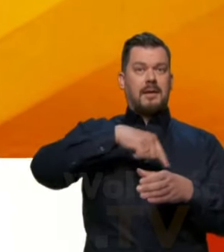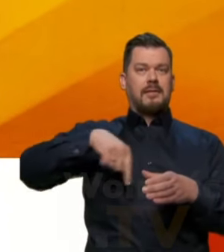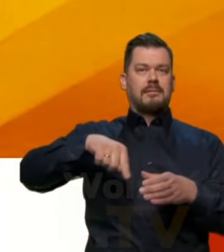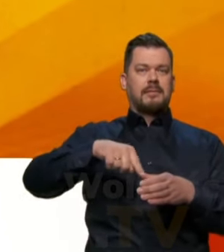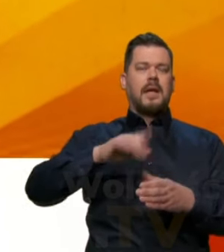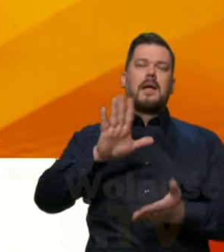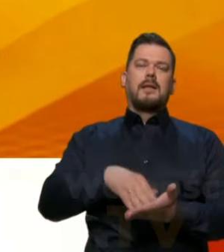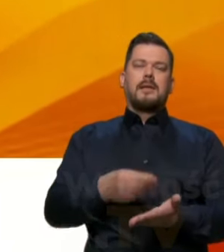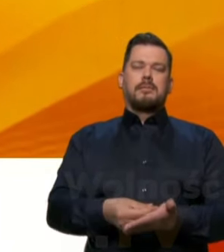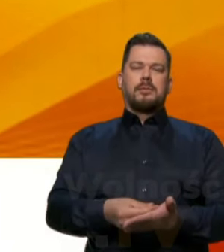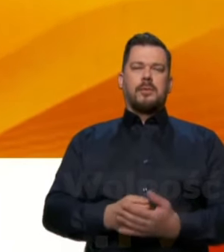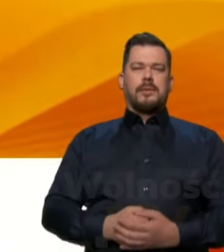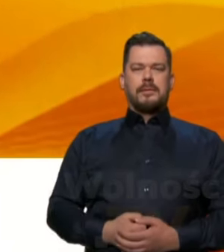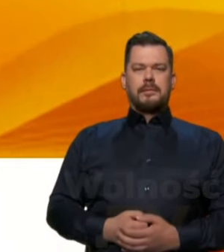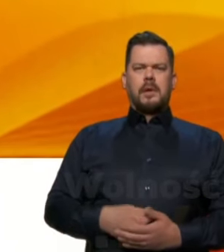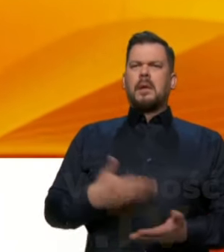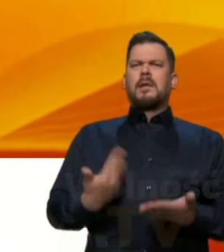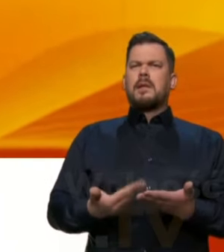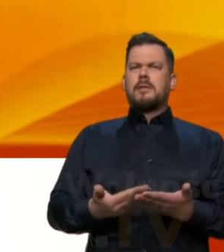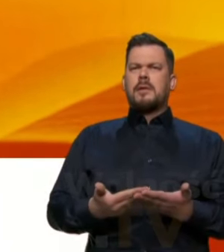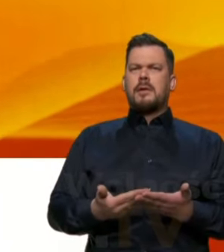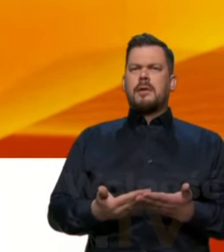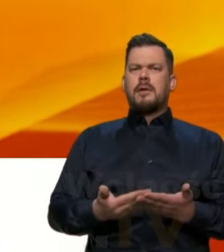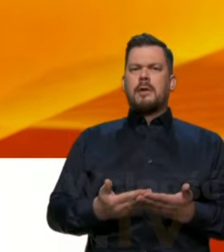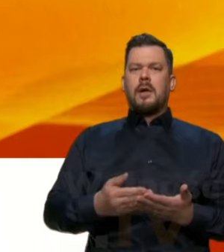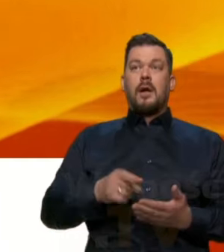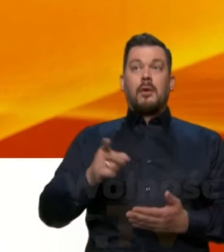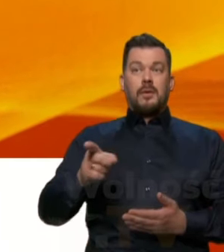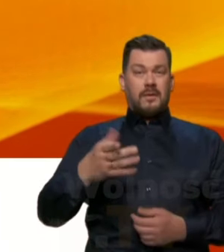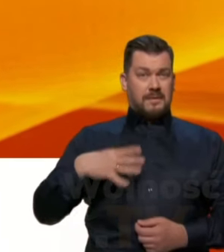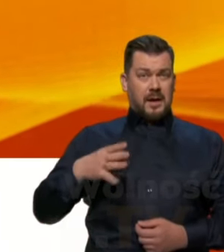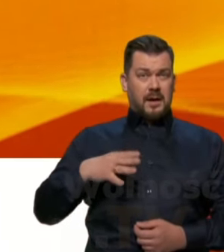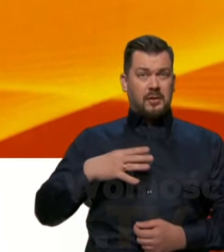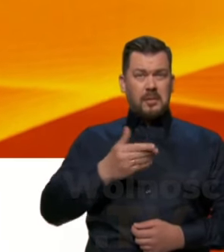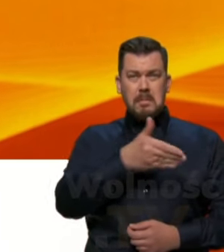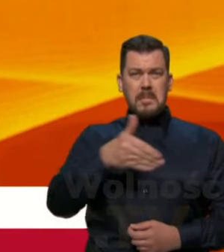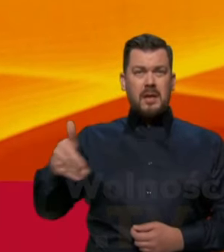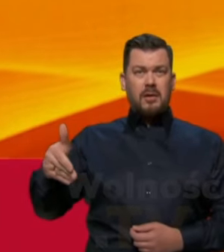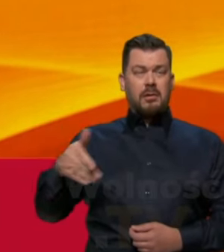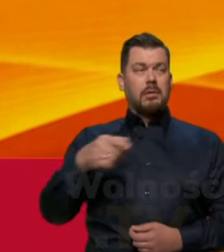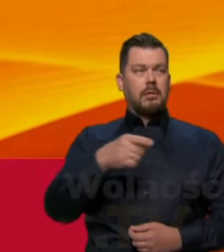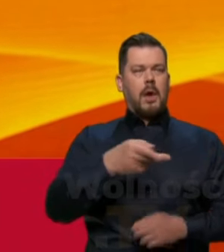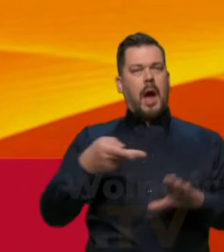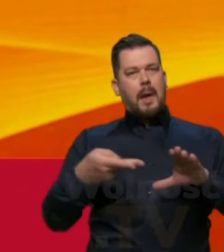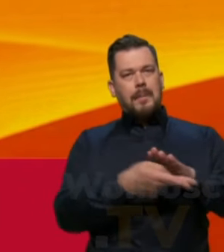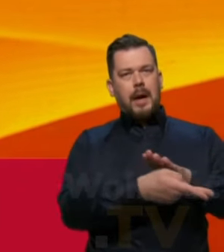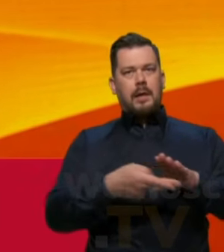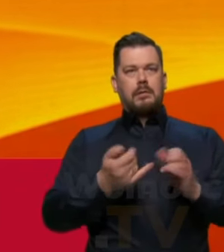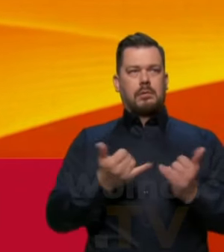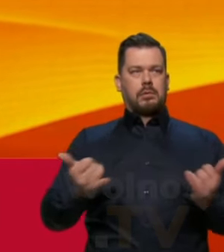przykład, dlaczego aparatura zawarta miliony stoi niewykorzystywana,